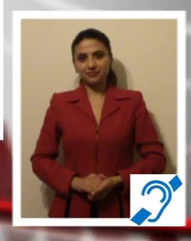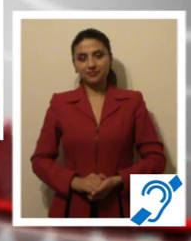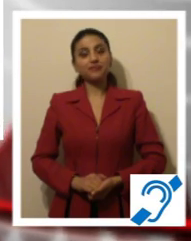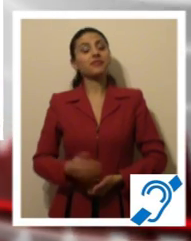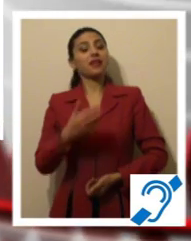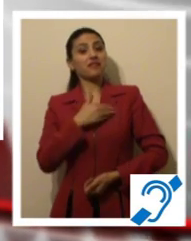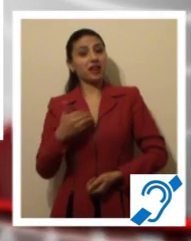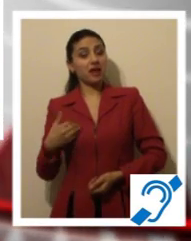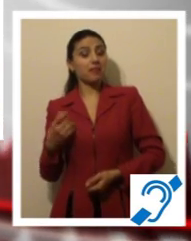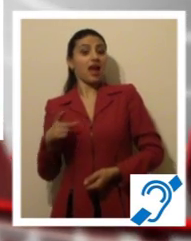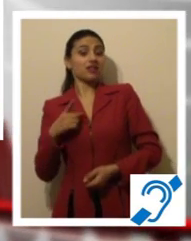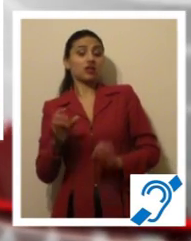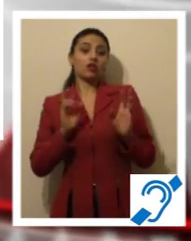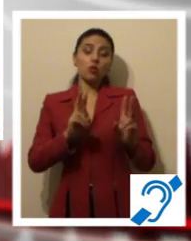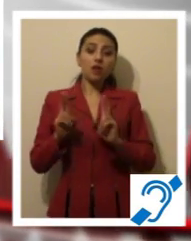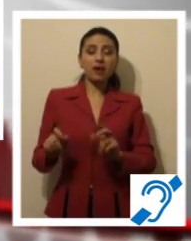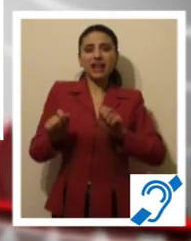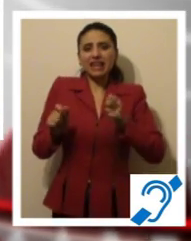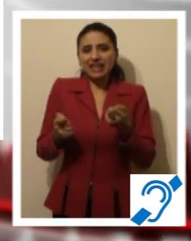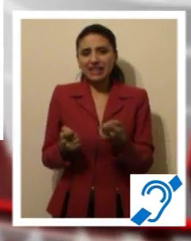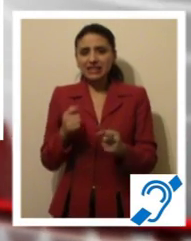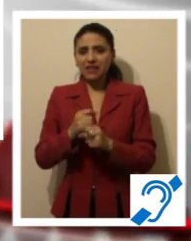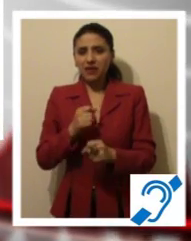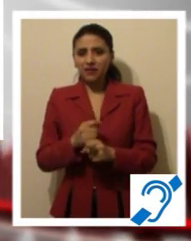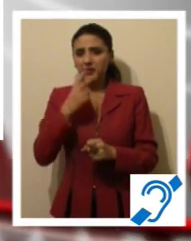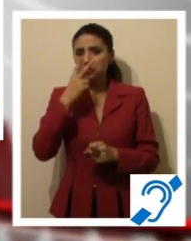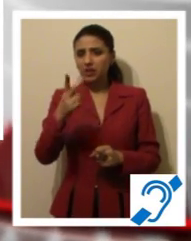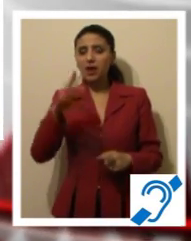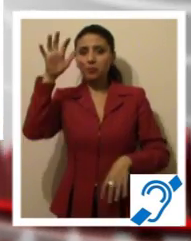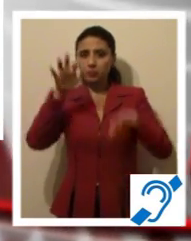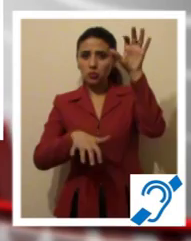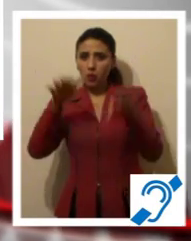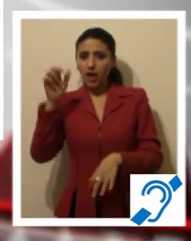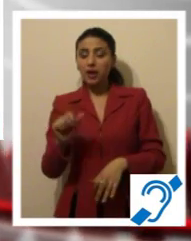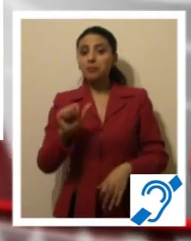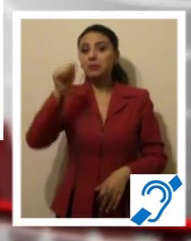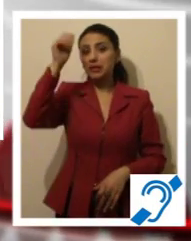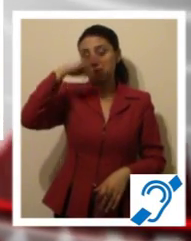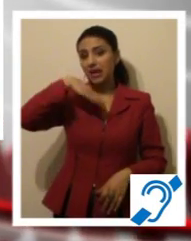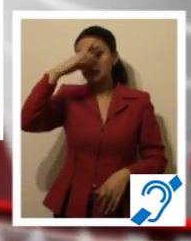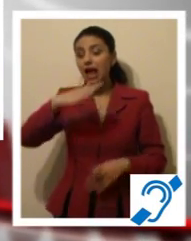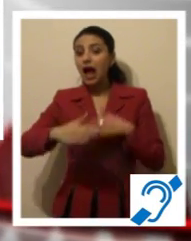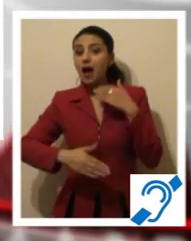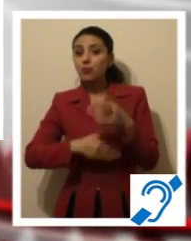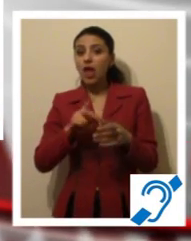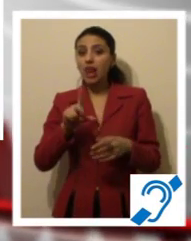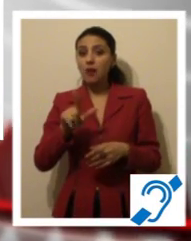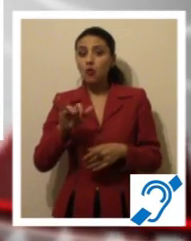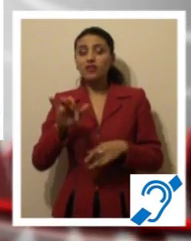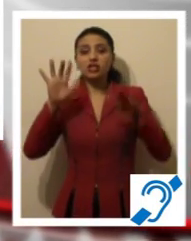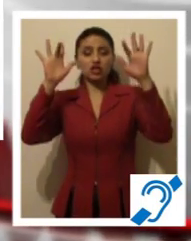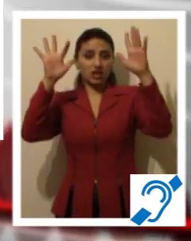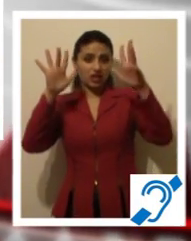Va fi în general închisă și se vor semnala precipitații, predominant sub formă de ploaie în prima parte a zilei, apoi lapoviță și ninsori.